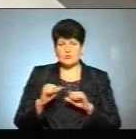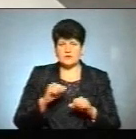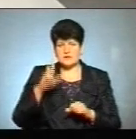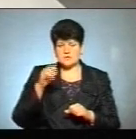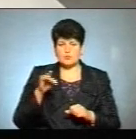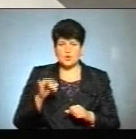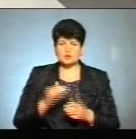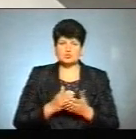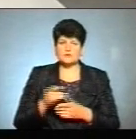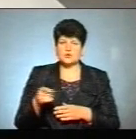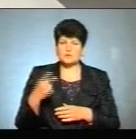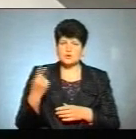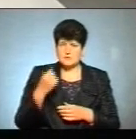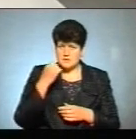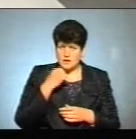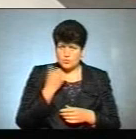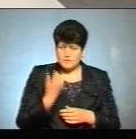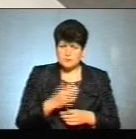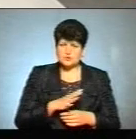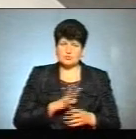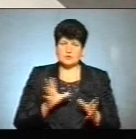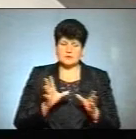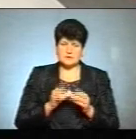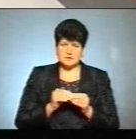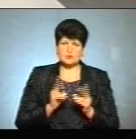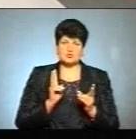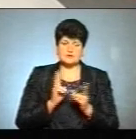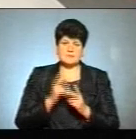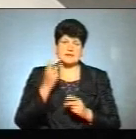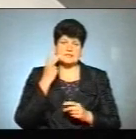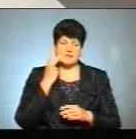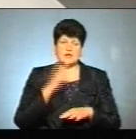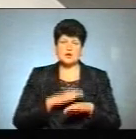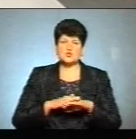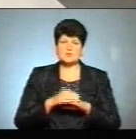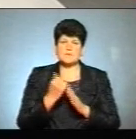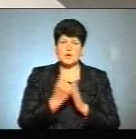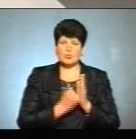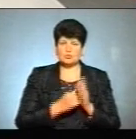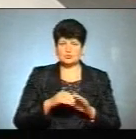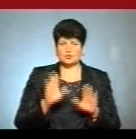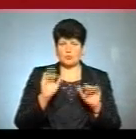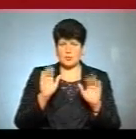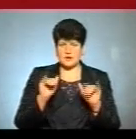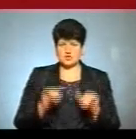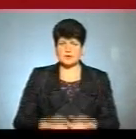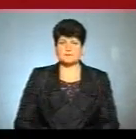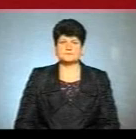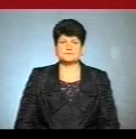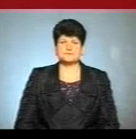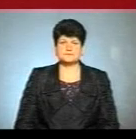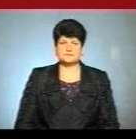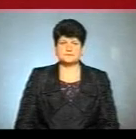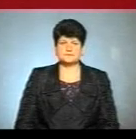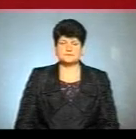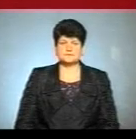Тернопільській області. Я вам дякую, що були з нами, зустрінемося, як завжди, на Суспільному. До побачення.